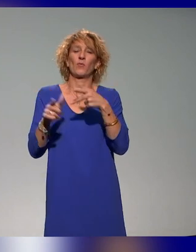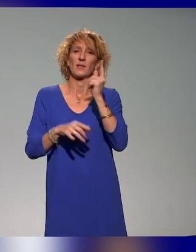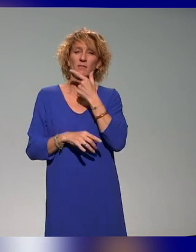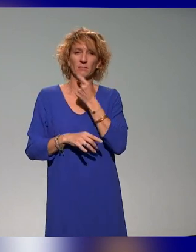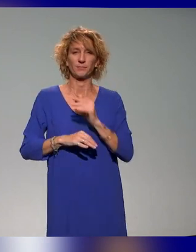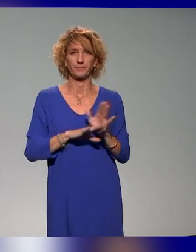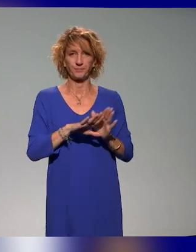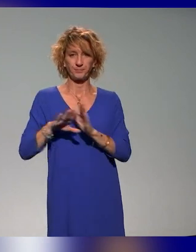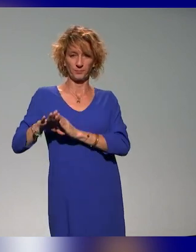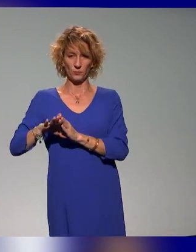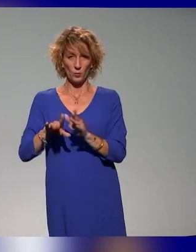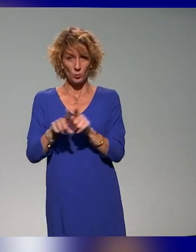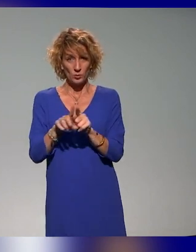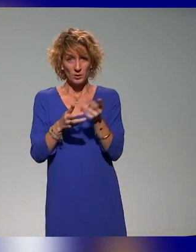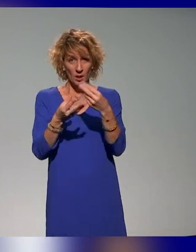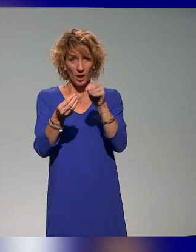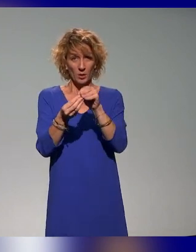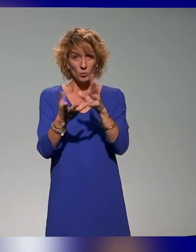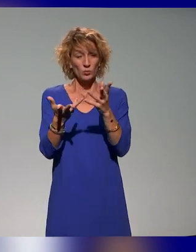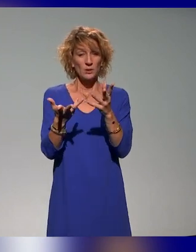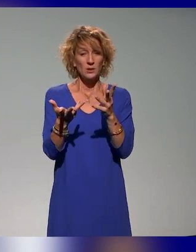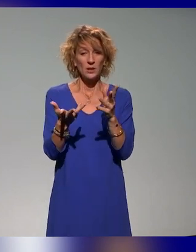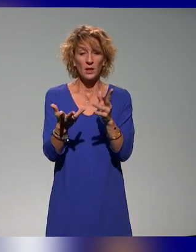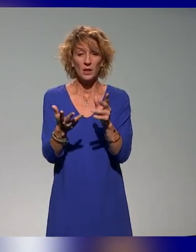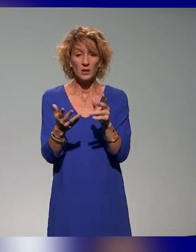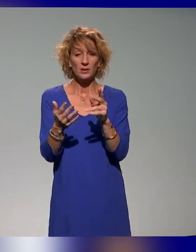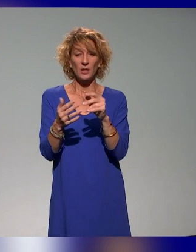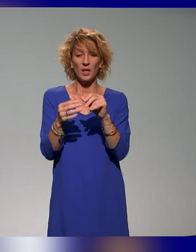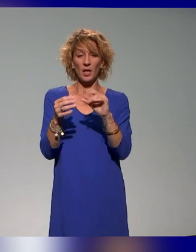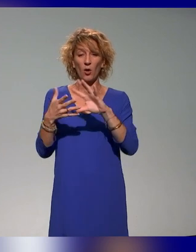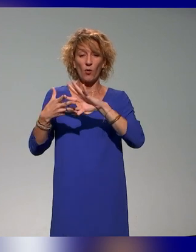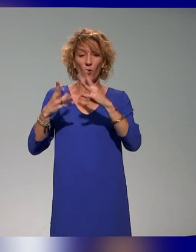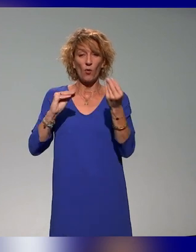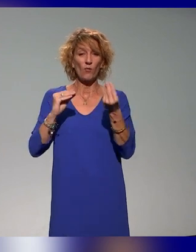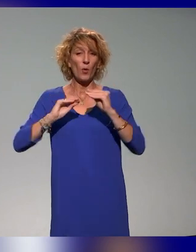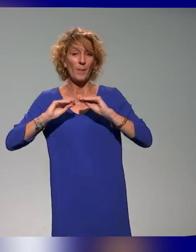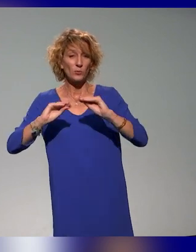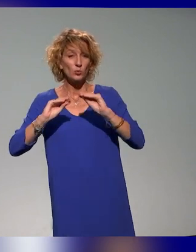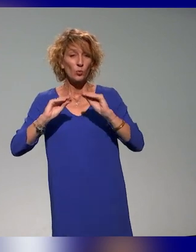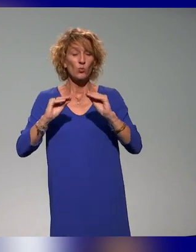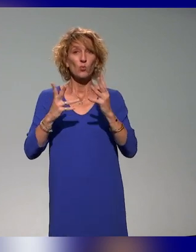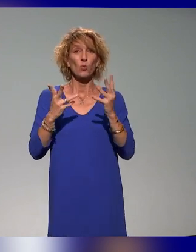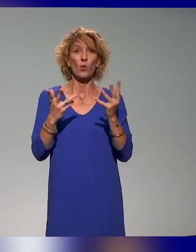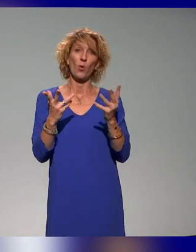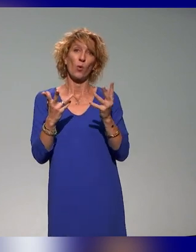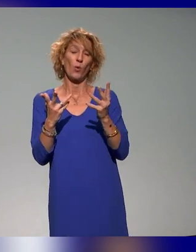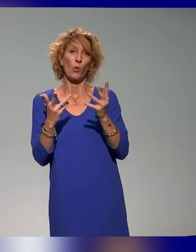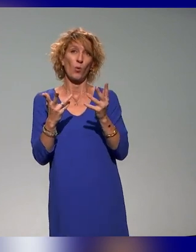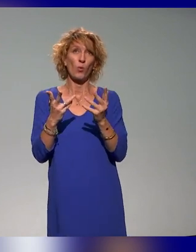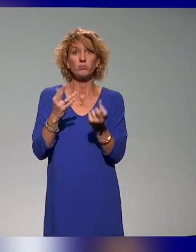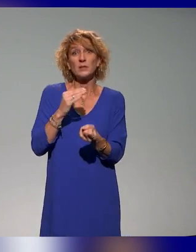On peut aussi ajouter des formats de cours qui sont différents, plus ou moins parlants, plus ou moins